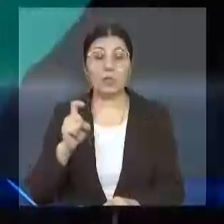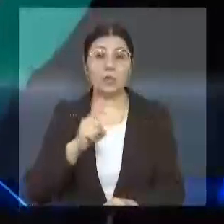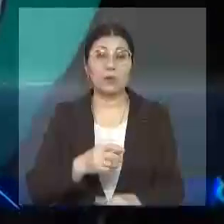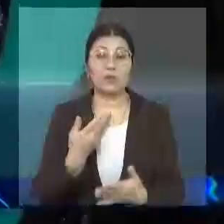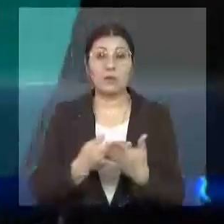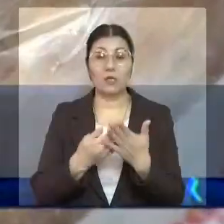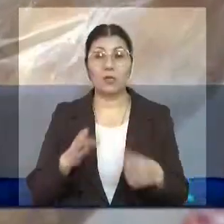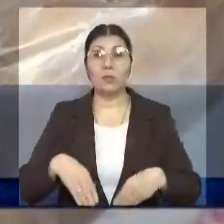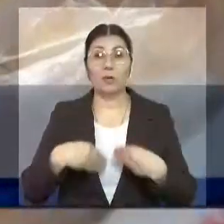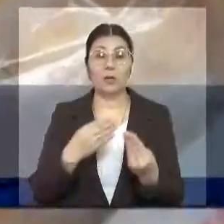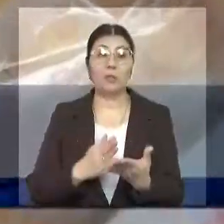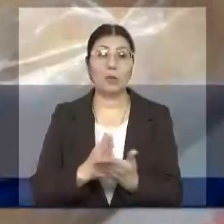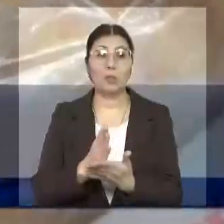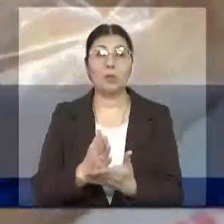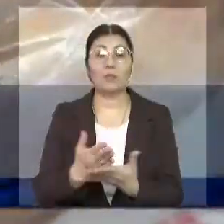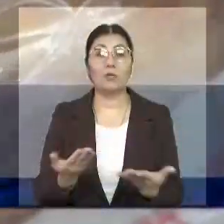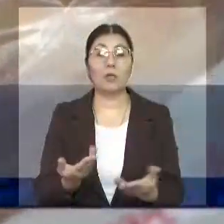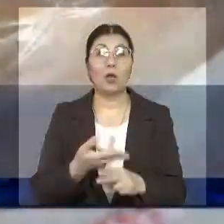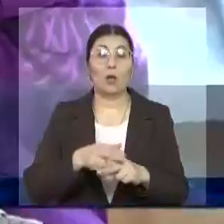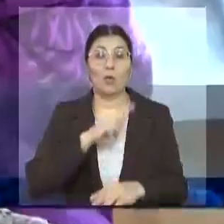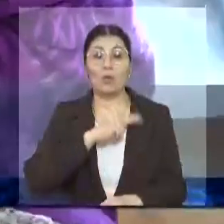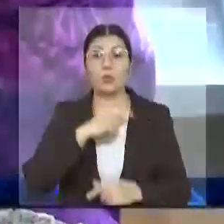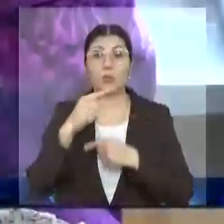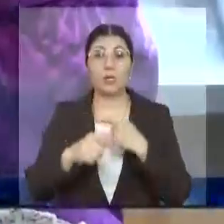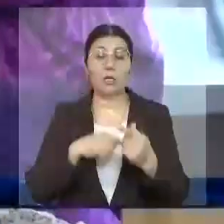беріліп, бағыт-бағдар көрсетілді. Бұл жұмыс өңірде әрі